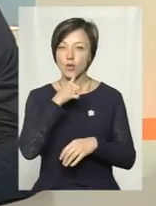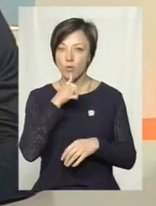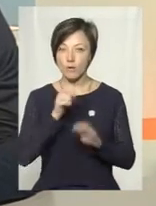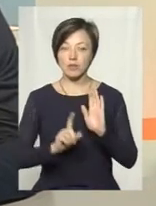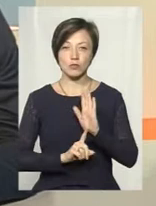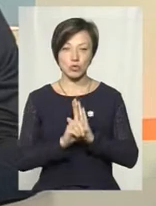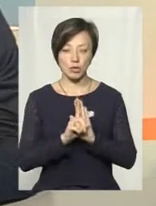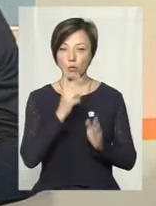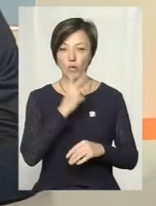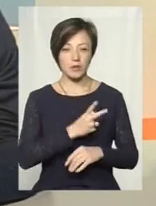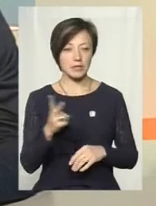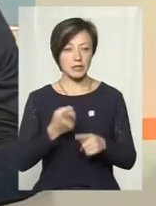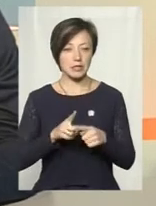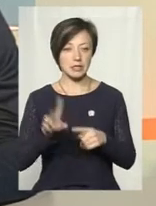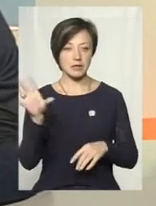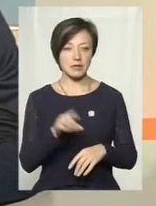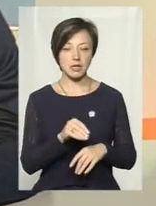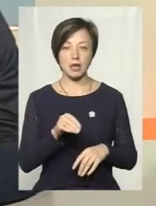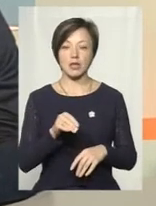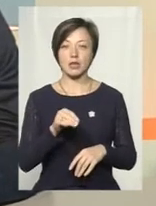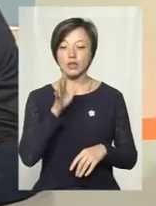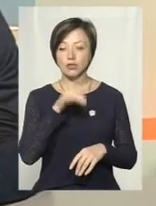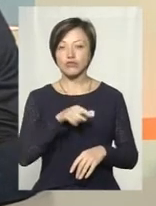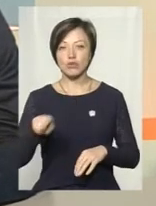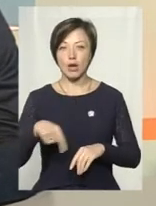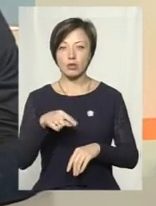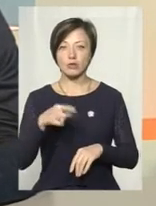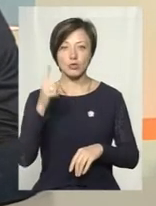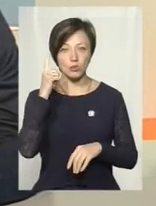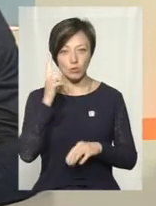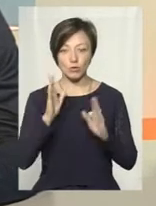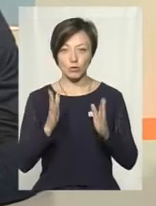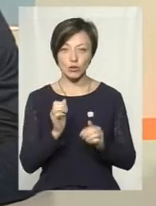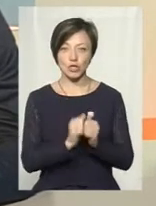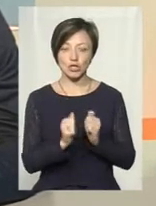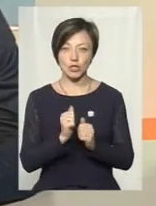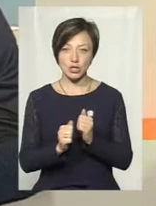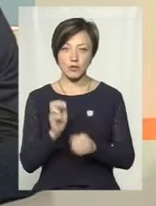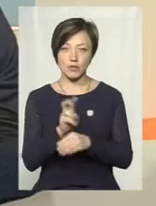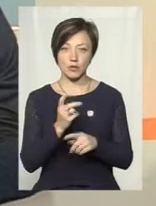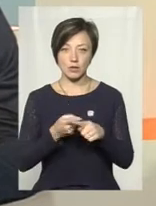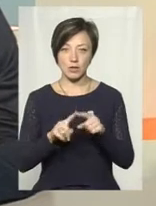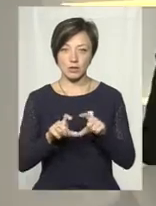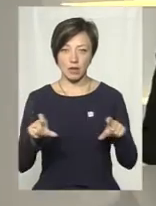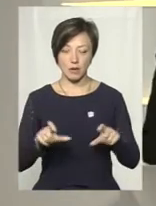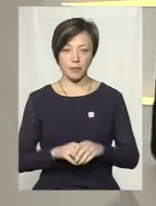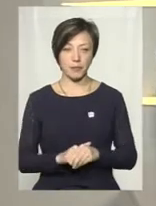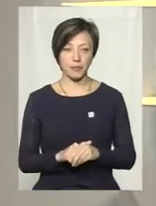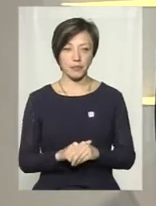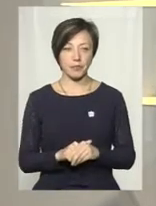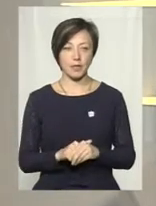спочатку подивитись на це все, а і з часом, я думаю, що вони будуть все чаще часу відвідувати цей заклад.